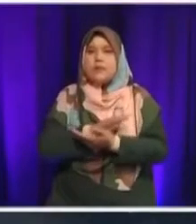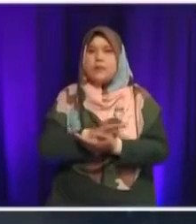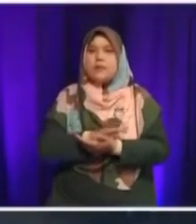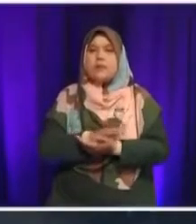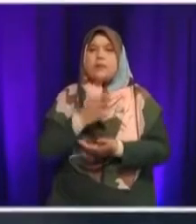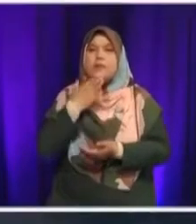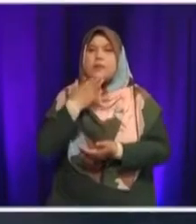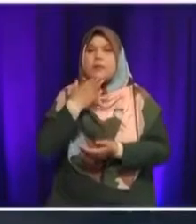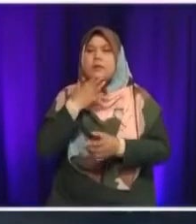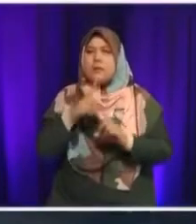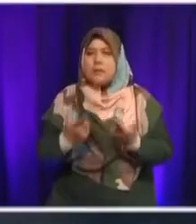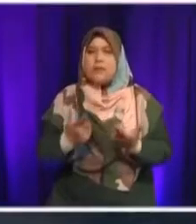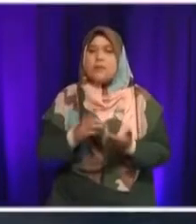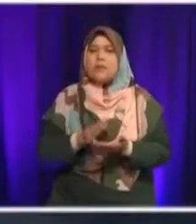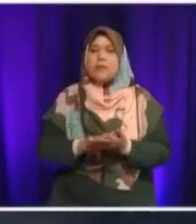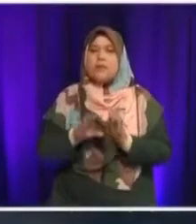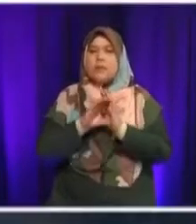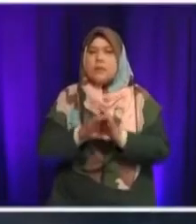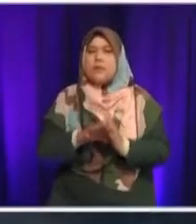yang ada berbagai